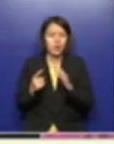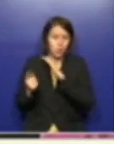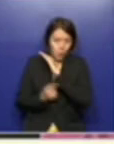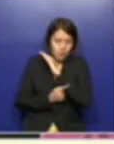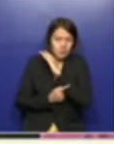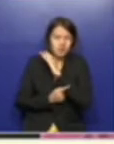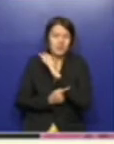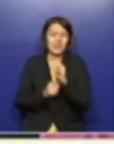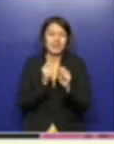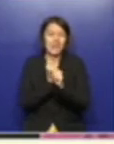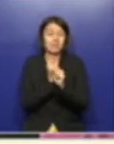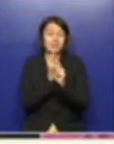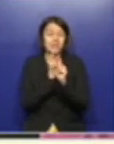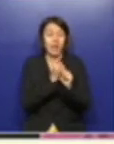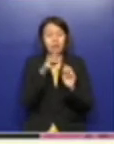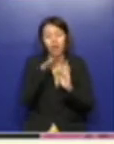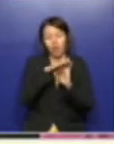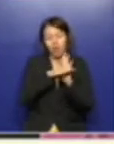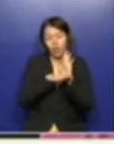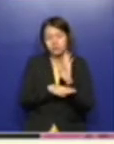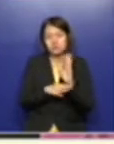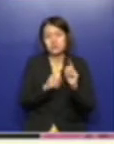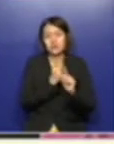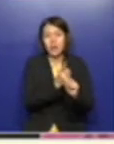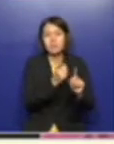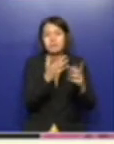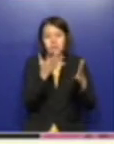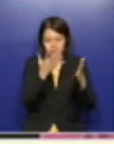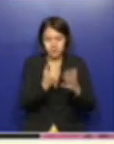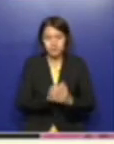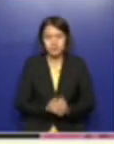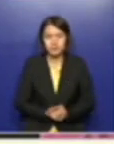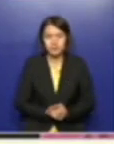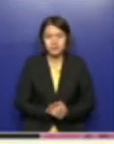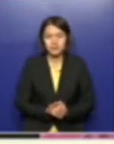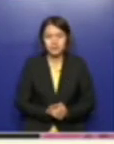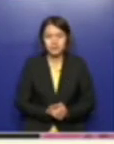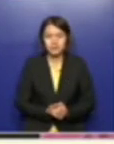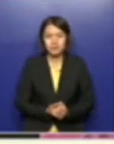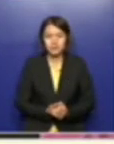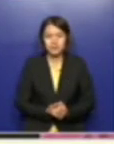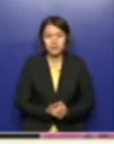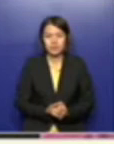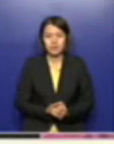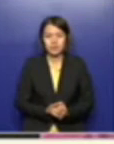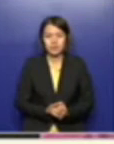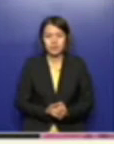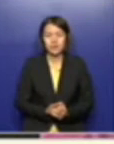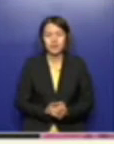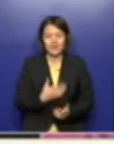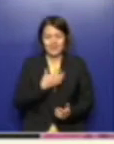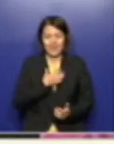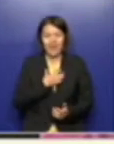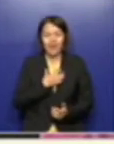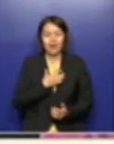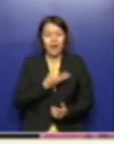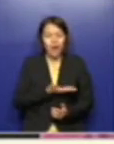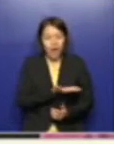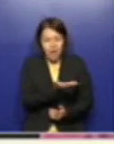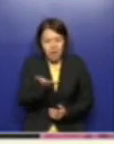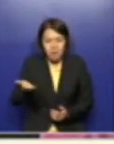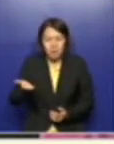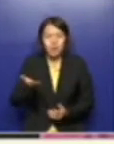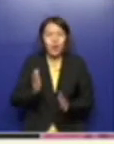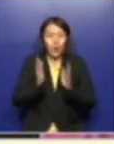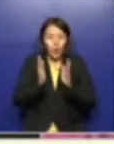ไม่ปฏิบัติตามขั้นตอนเท่านั้นนะเพราะฉะนั้นเพื่อสร้างความเชื่อมั่นและศรัทธ